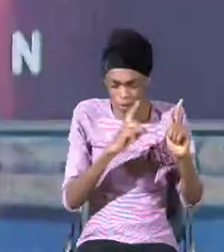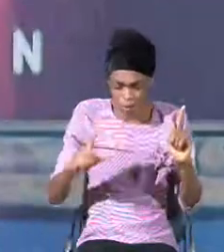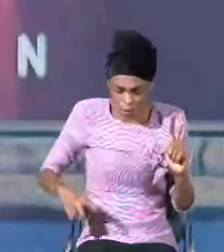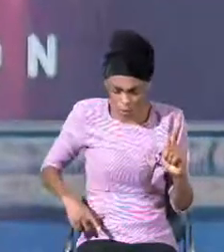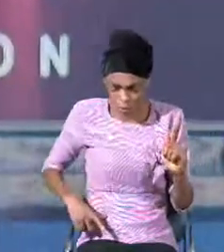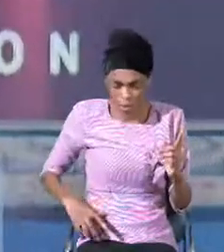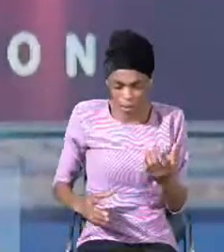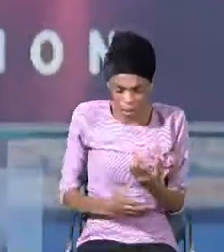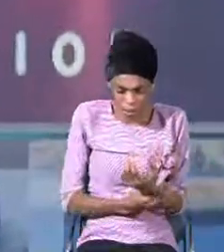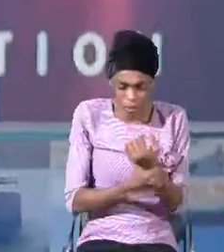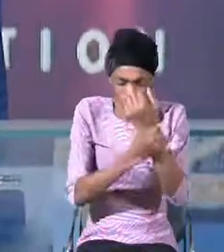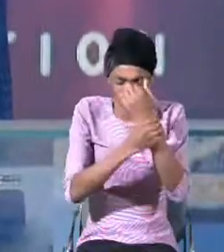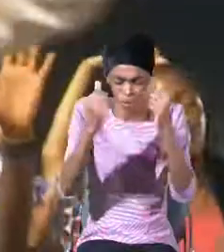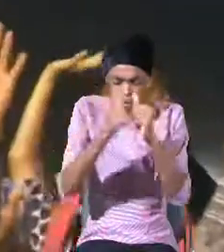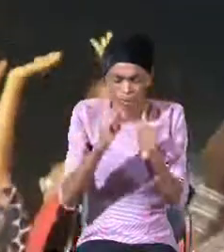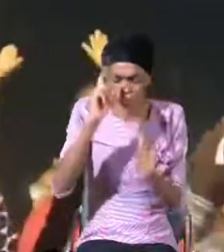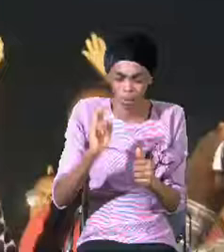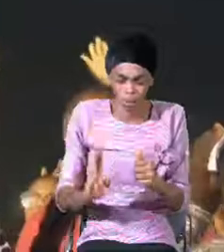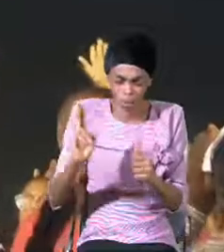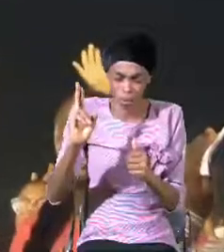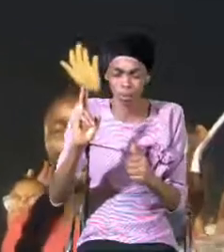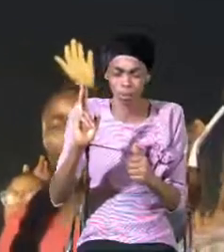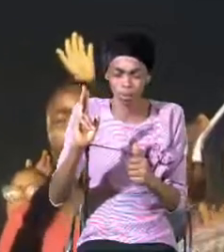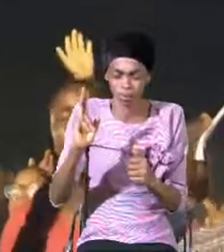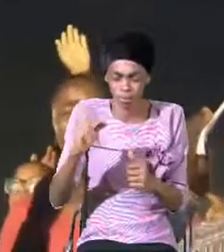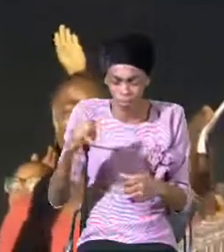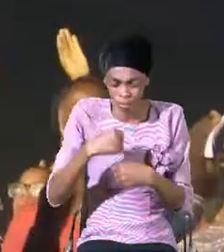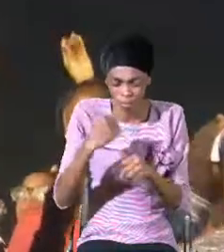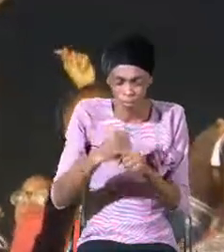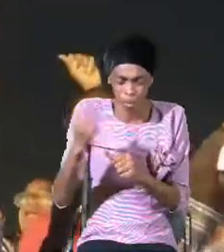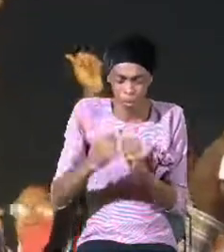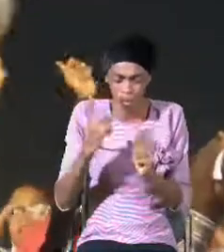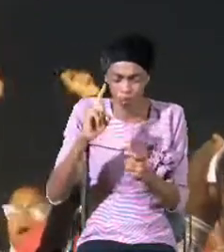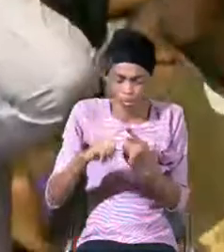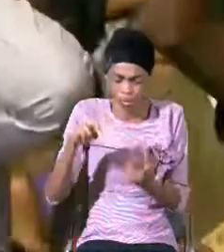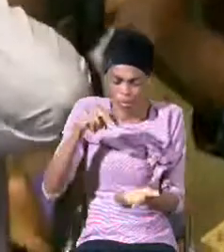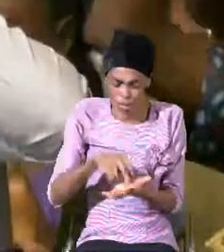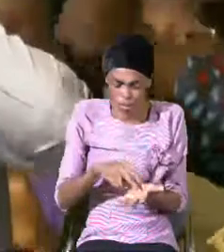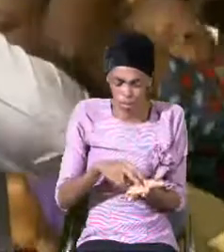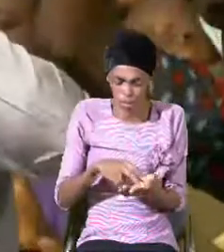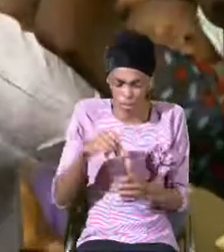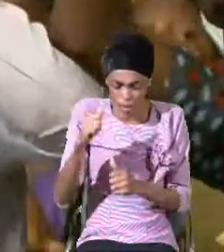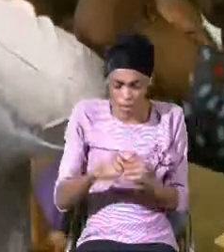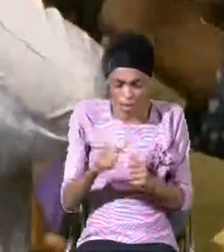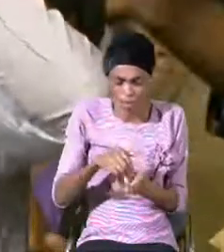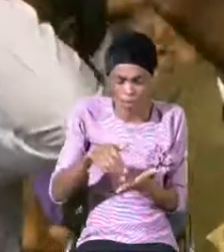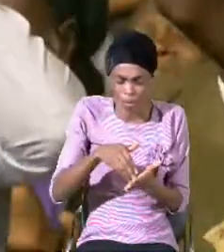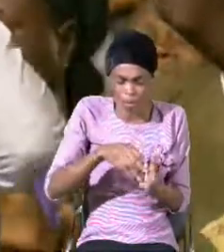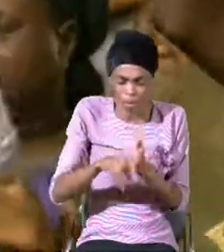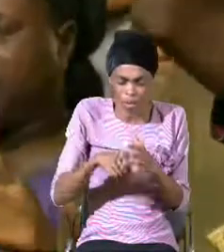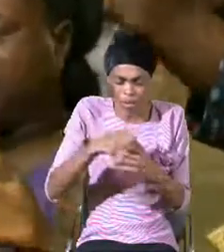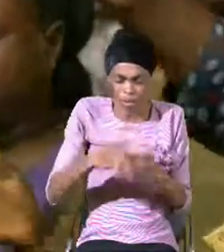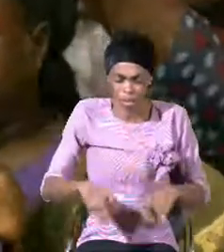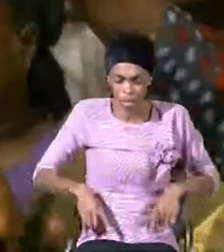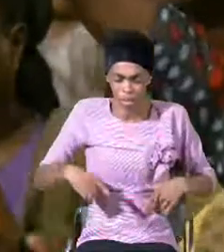Seigneur, tiens chacun, que chacun tienne debout toute faiblesse de leur